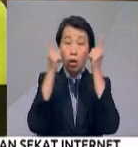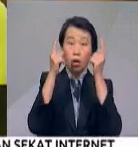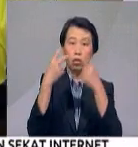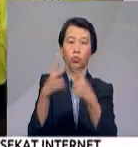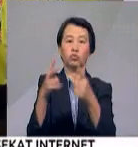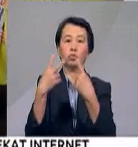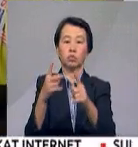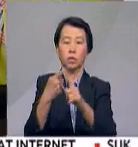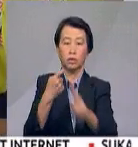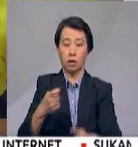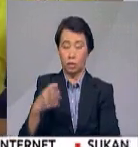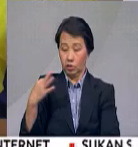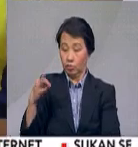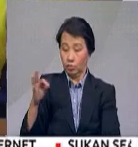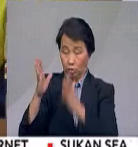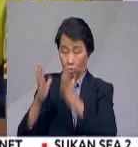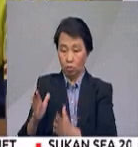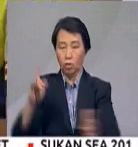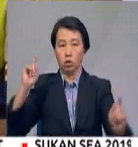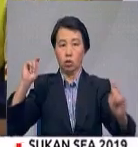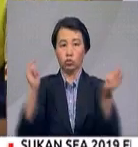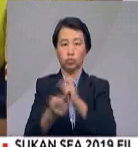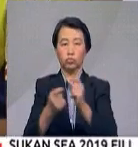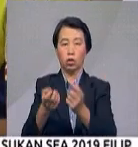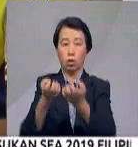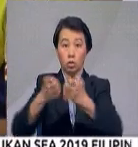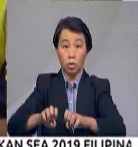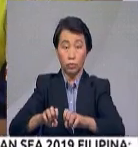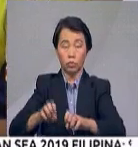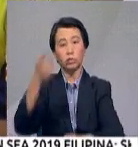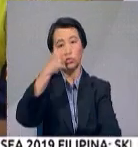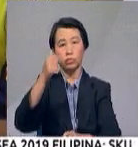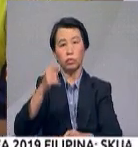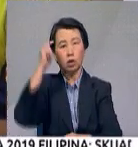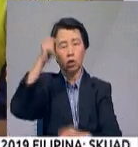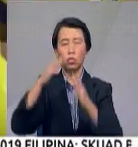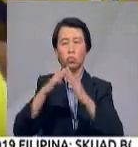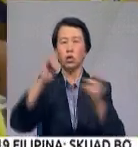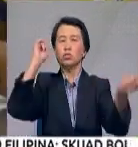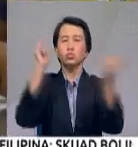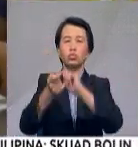12 daripada 19 atlet menukar acara. Ia kerana tuan rumah mengubah